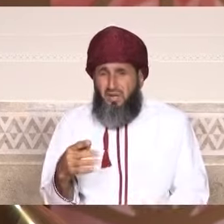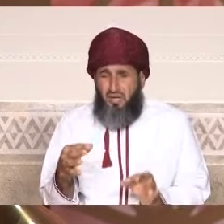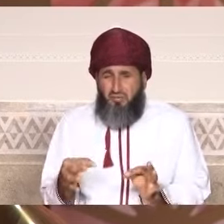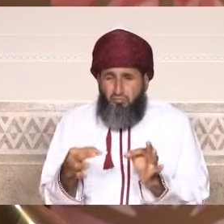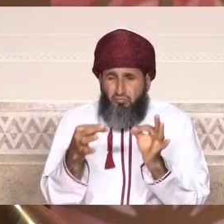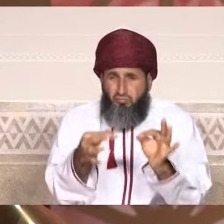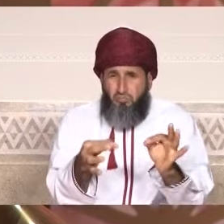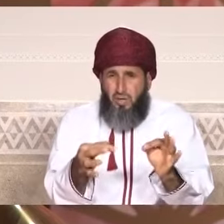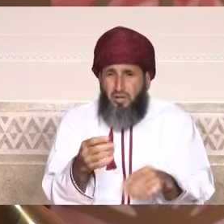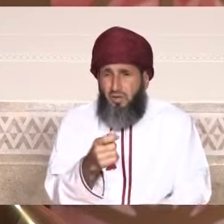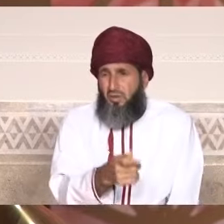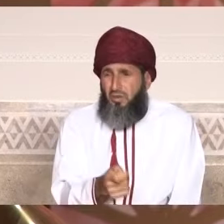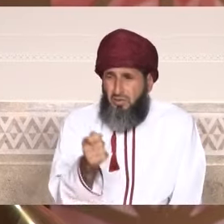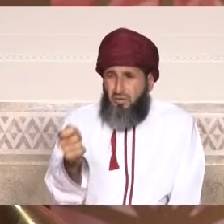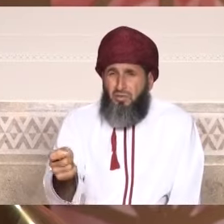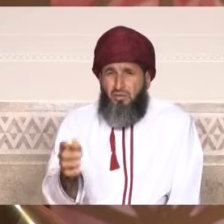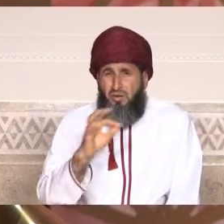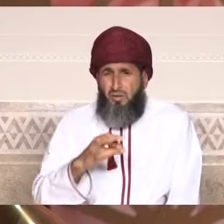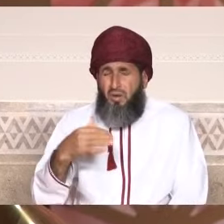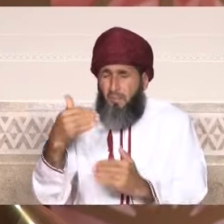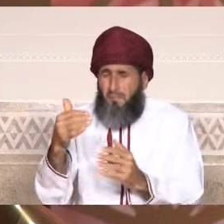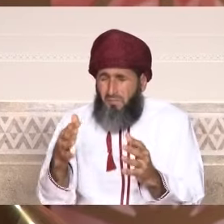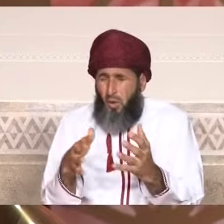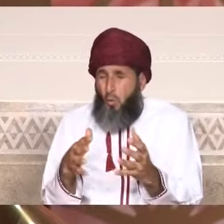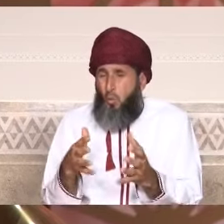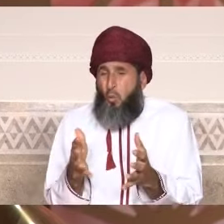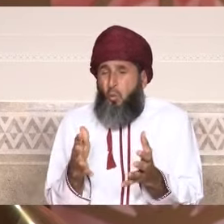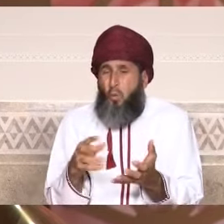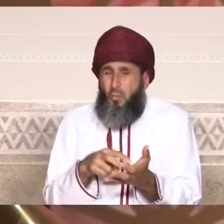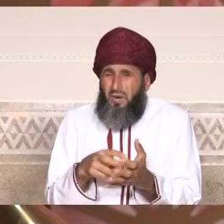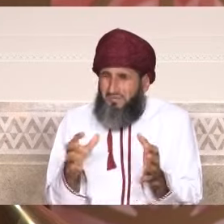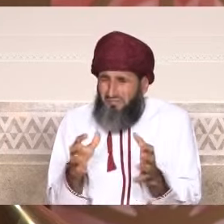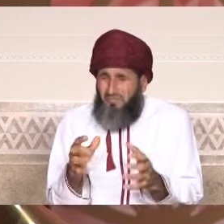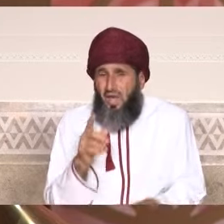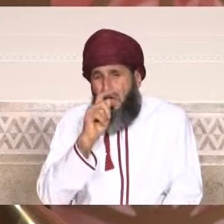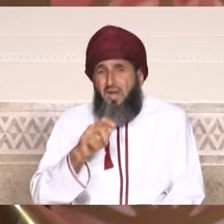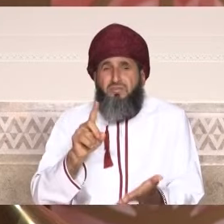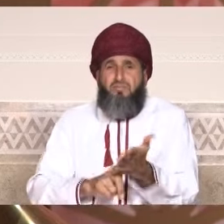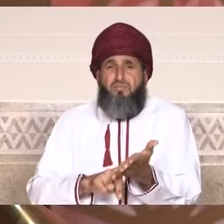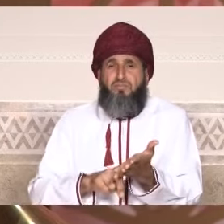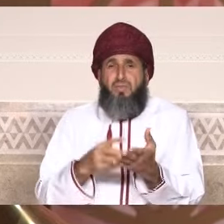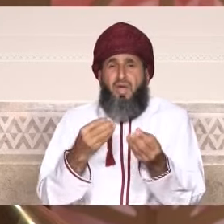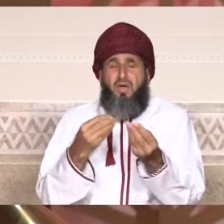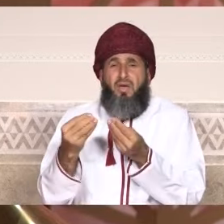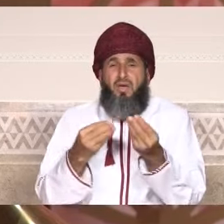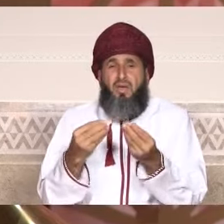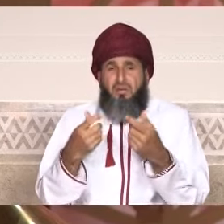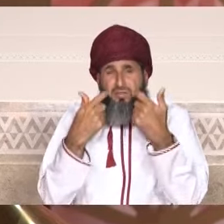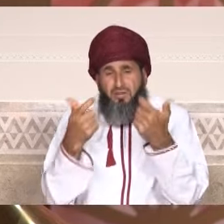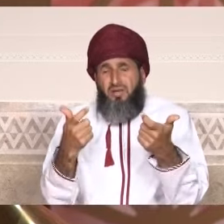هذا ويؤدي الذي يمكن أن يدخله في مضائق. نعم. فإذا حتى على هذا لابد أن يتعامل